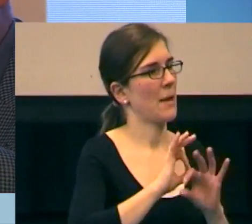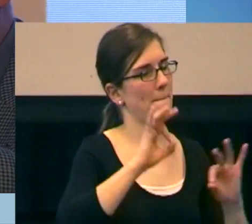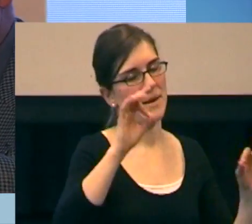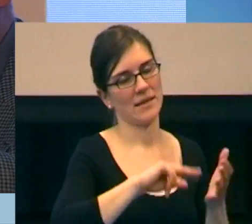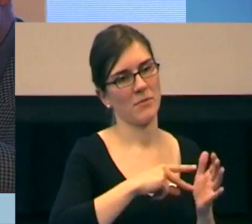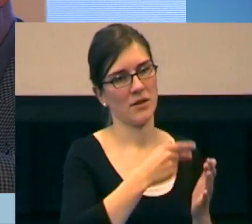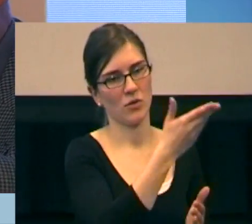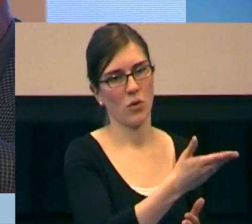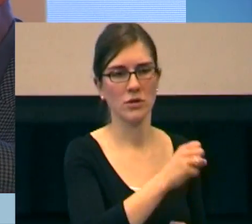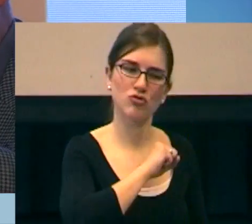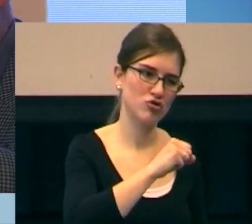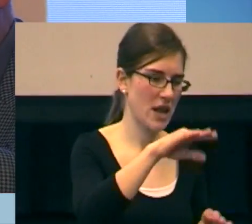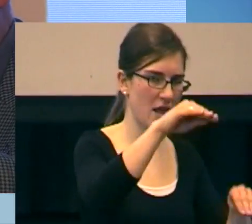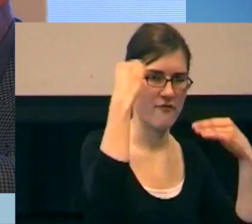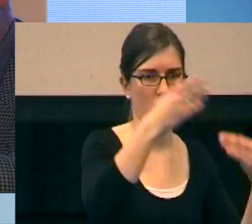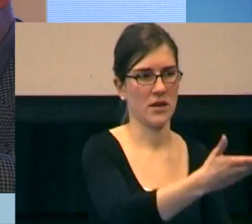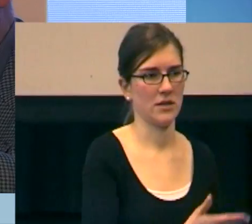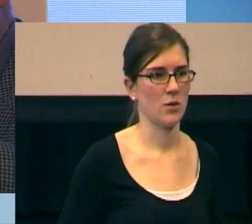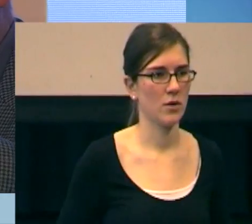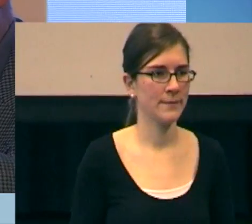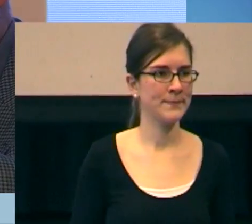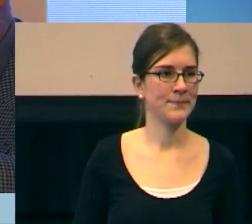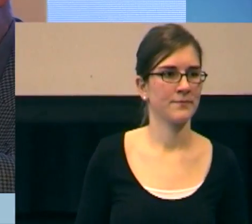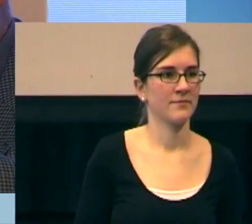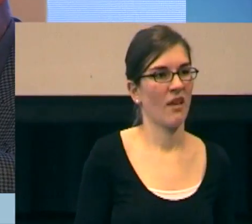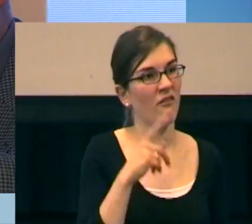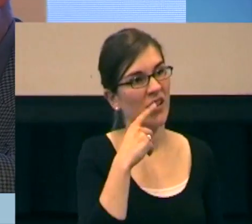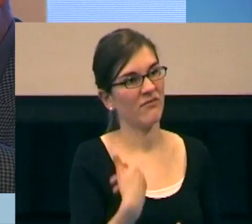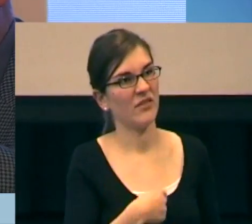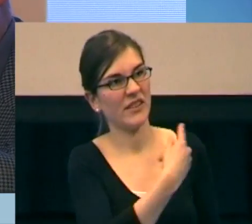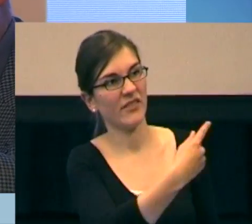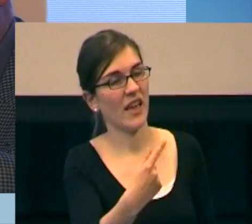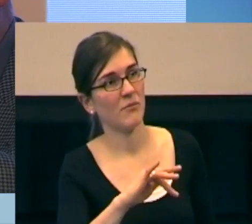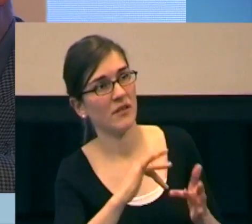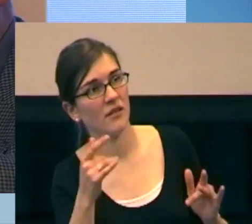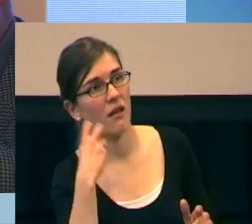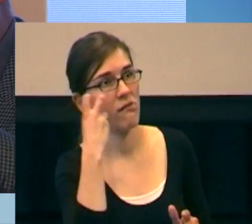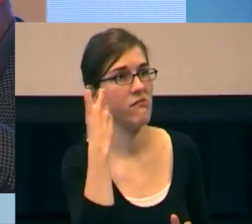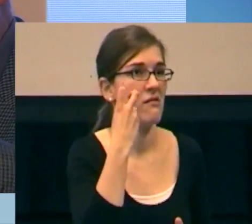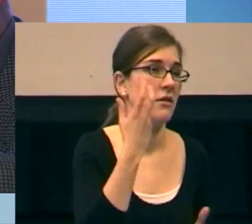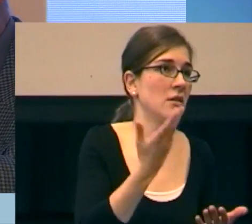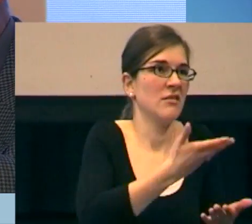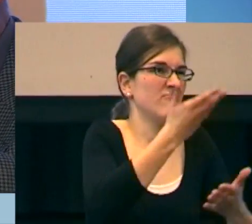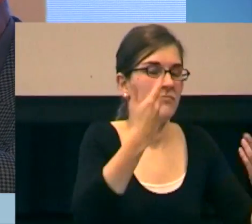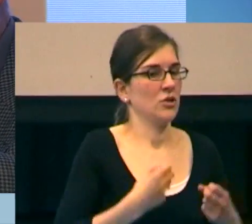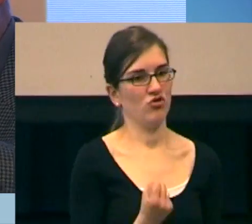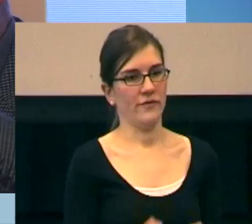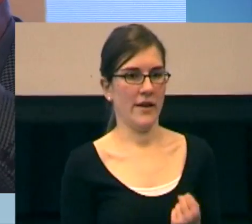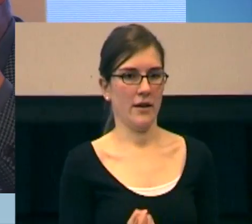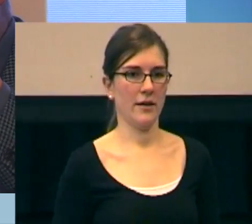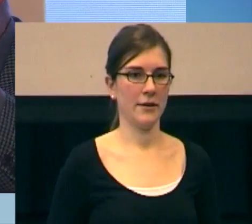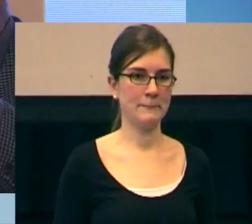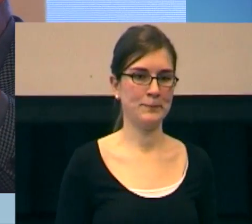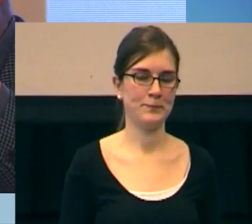viel schneller und besser informiert als wenn Sie das auf eigene Faust versuchen ansonsten könnten Sie auch